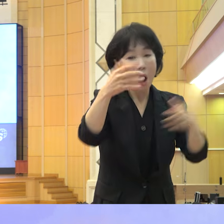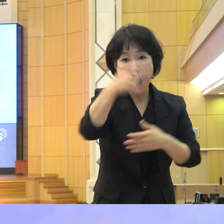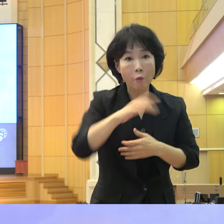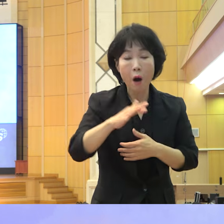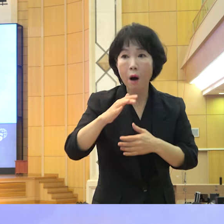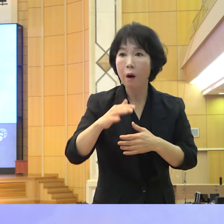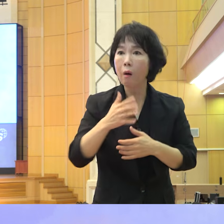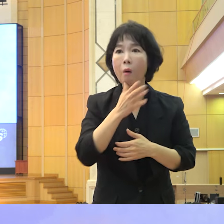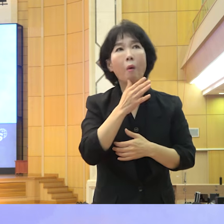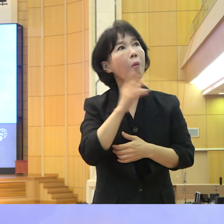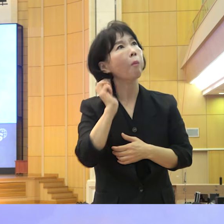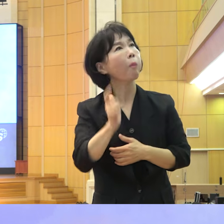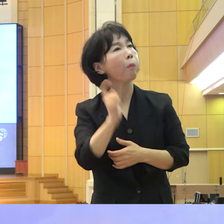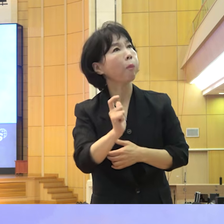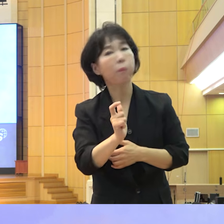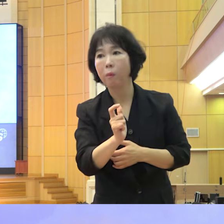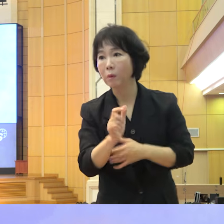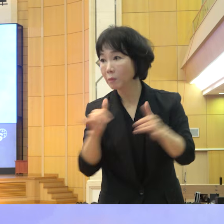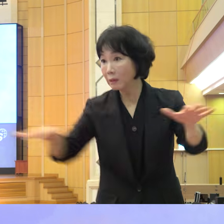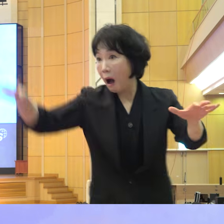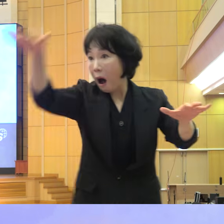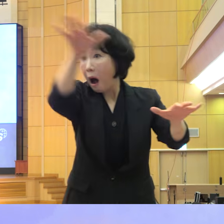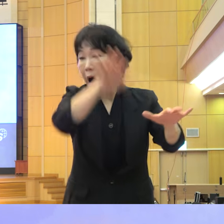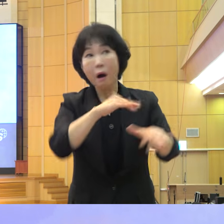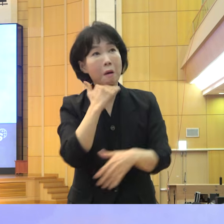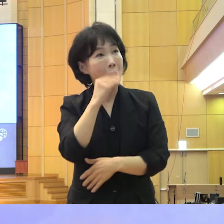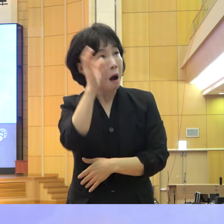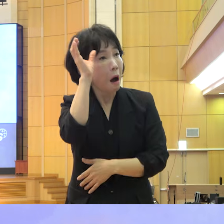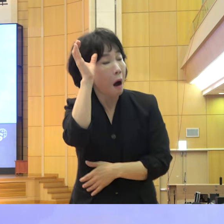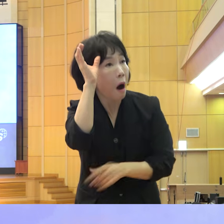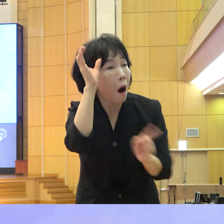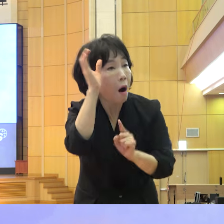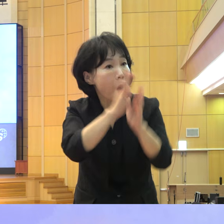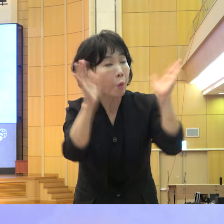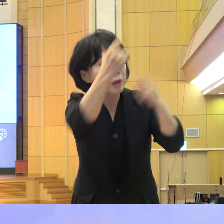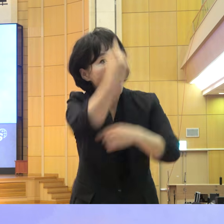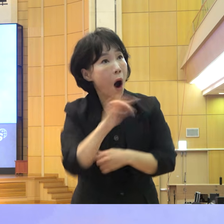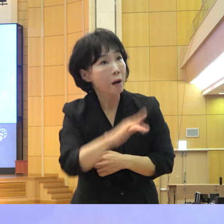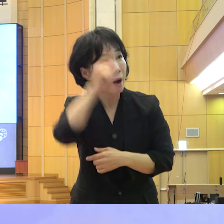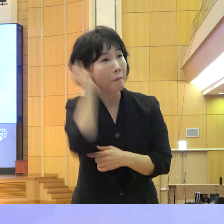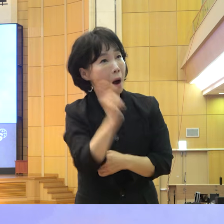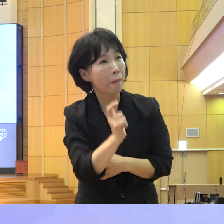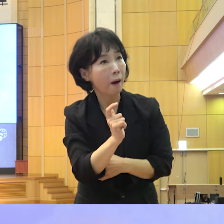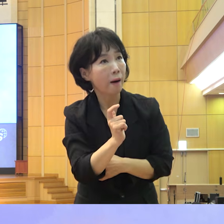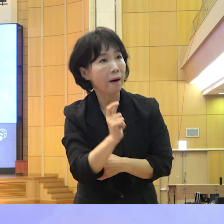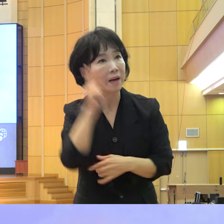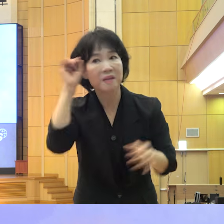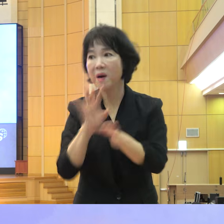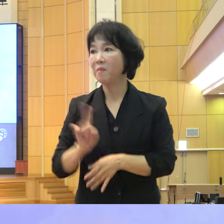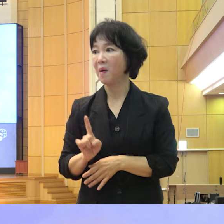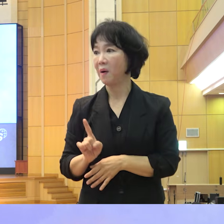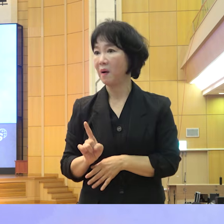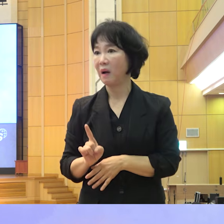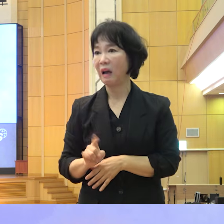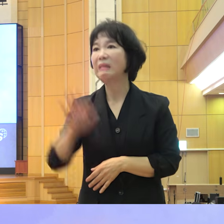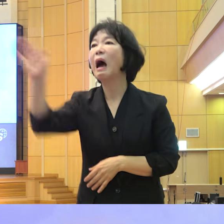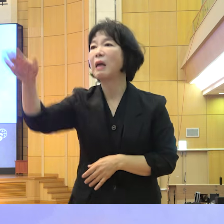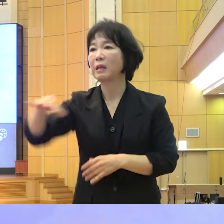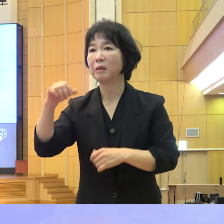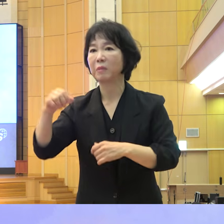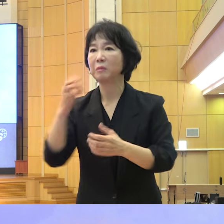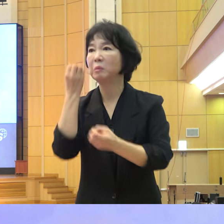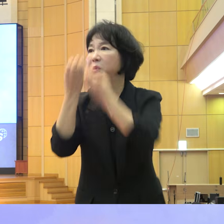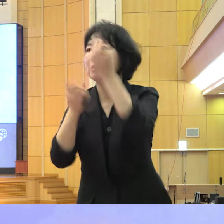평지에서 아론과 모든 백성들이 말하기를 모세는 나이가